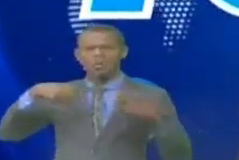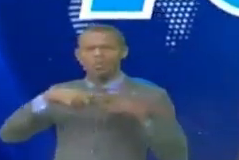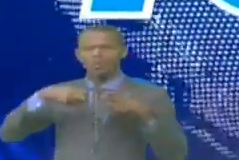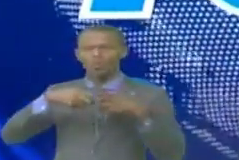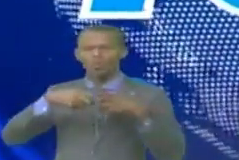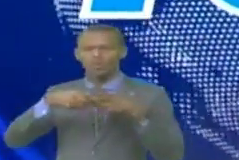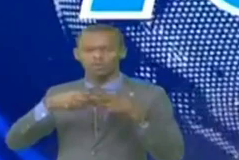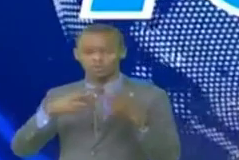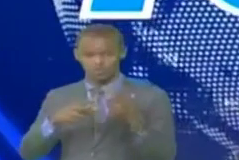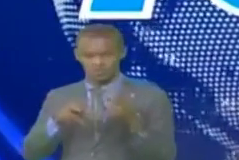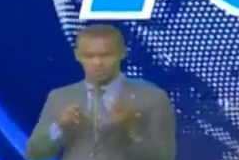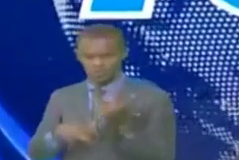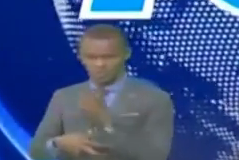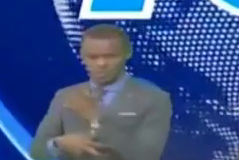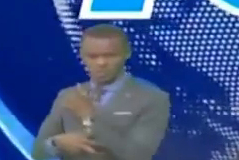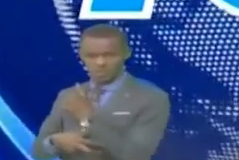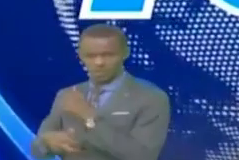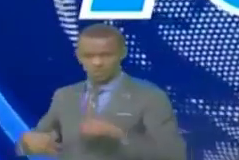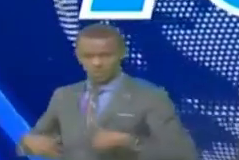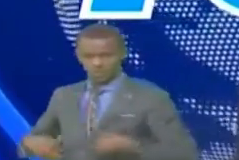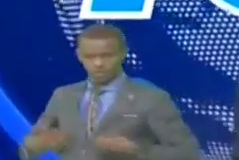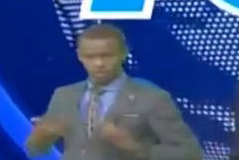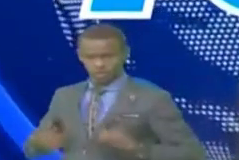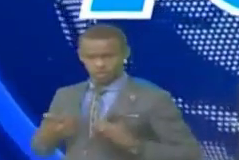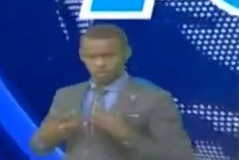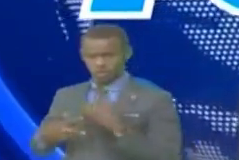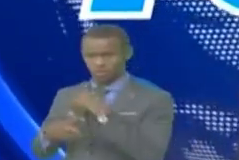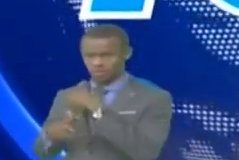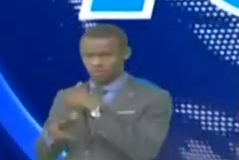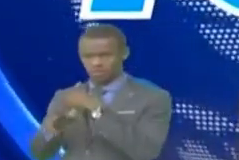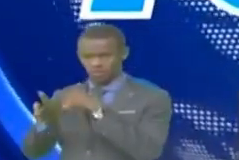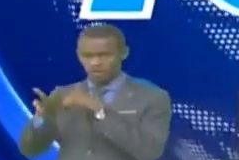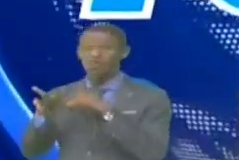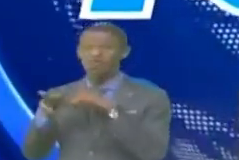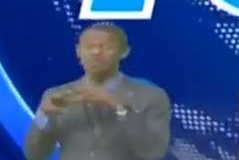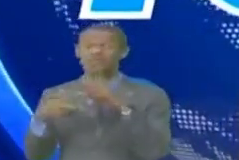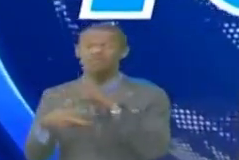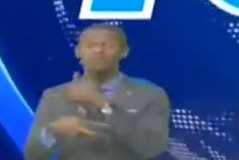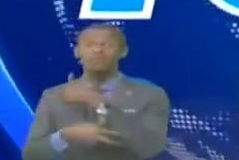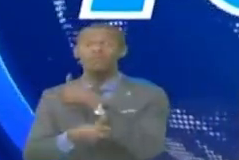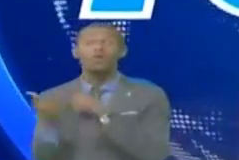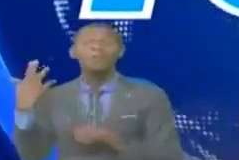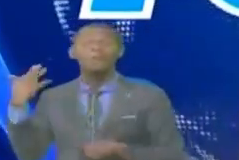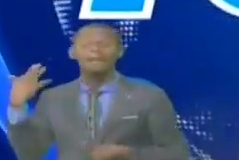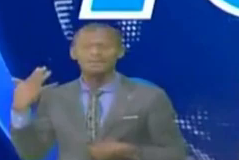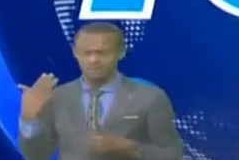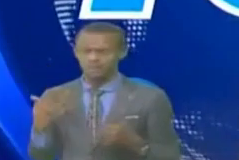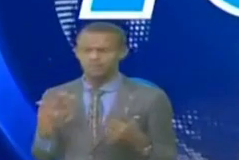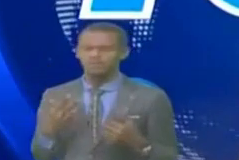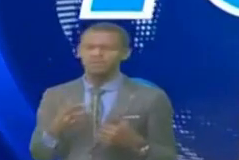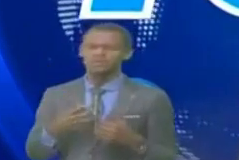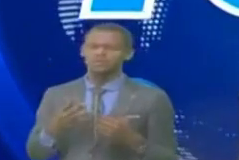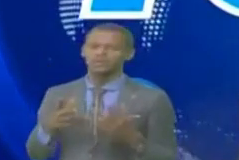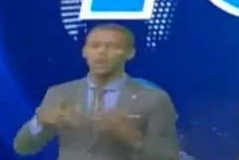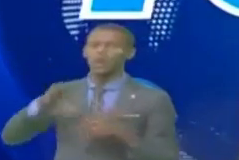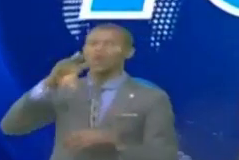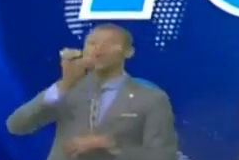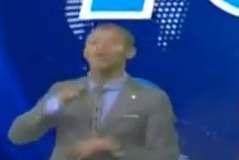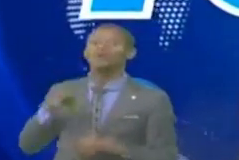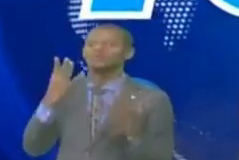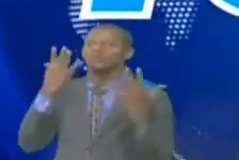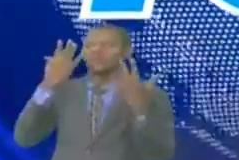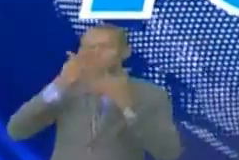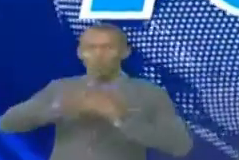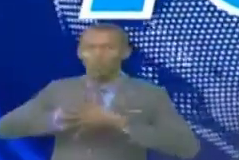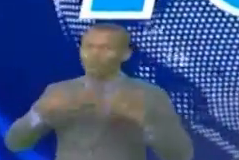l'énergie électrique de la Société nationale d'électricité ont été rénovés, cela après 3 ans plongés dans le noir suite au vol de